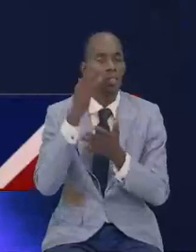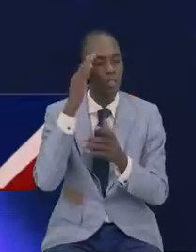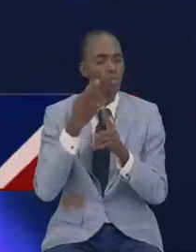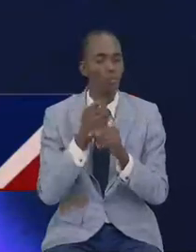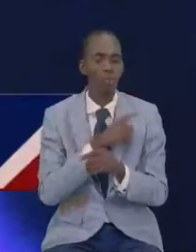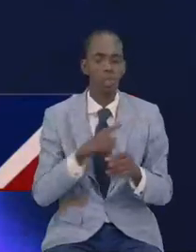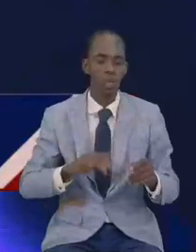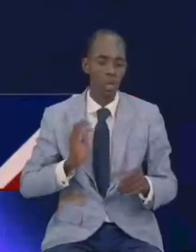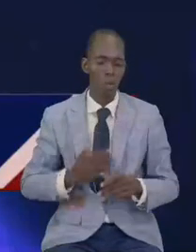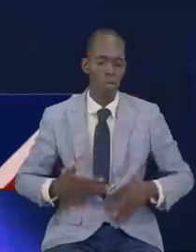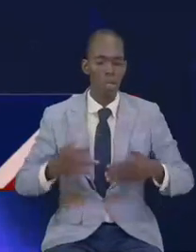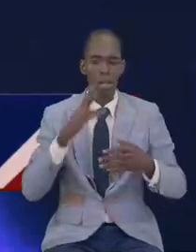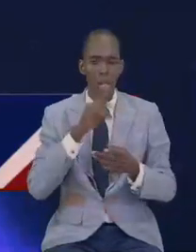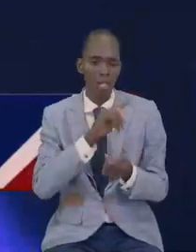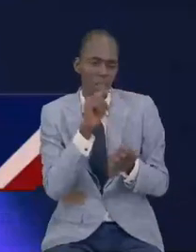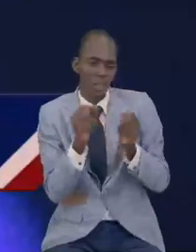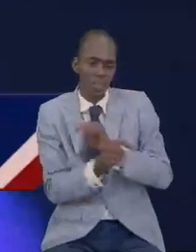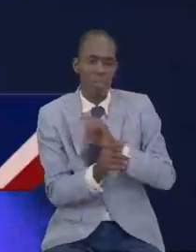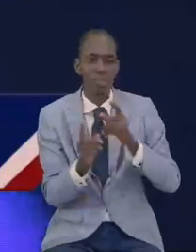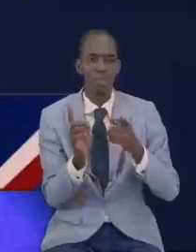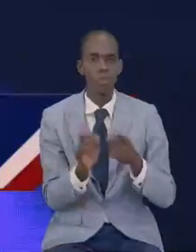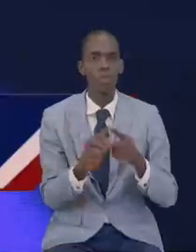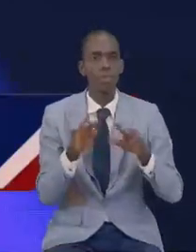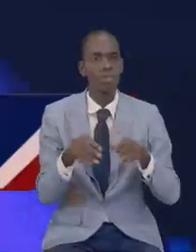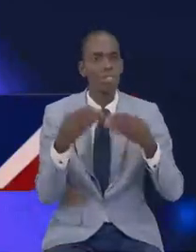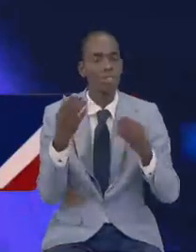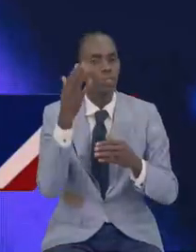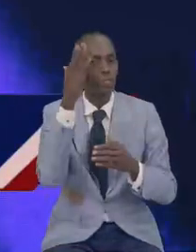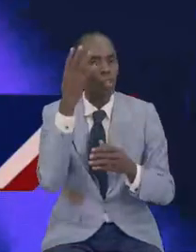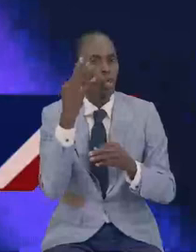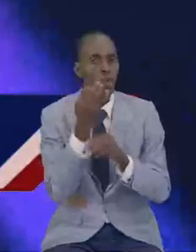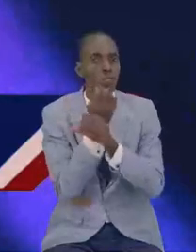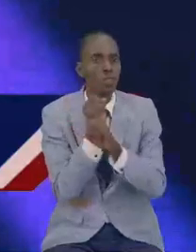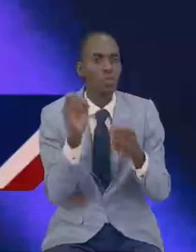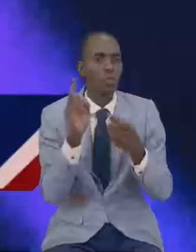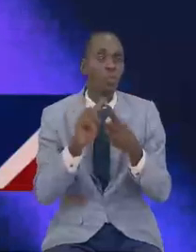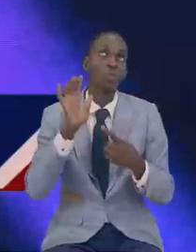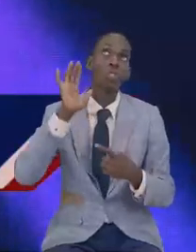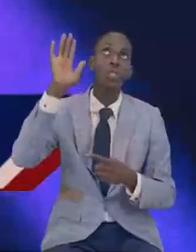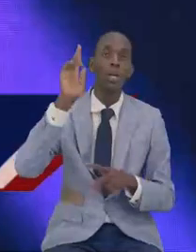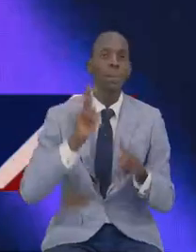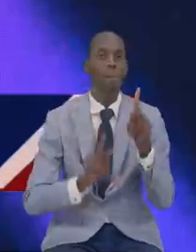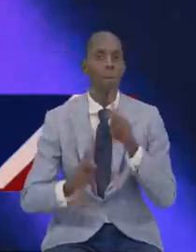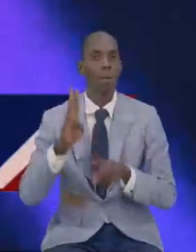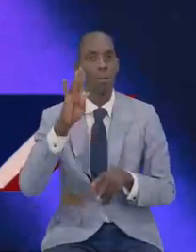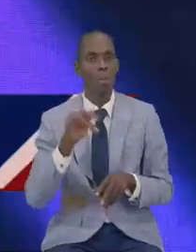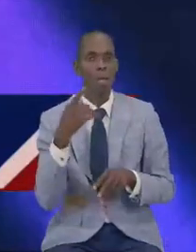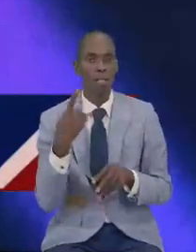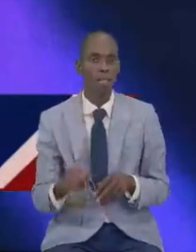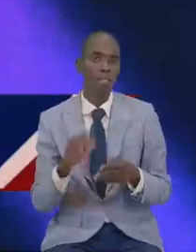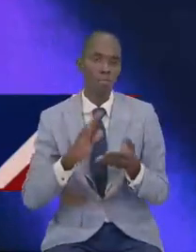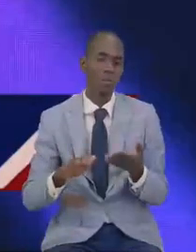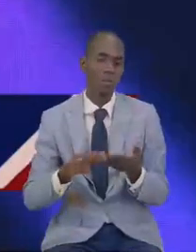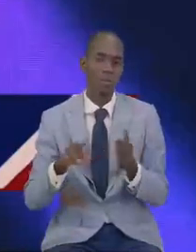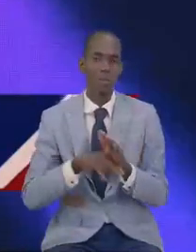soit transformée et afin de donner à son peuple la connaissance du salut par le pardon de ses